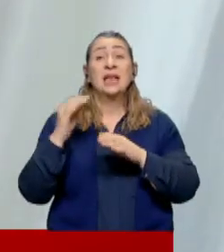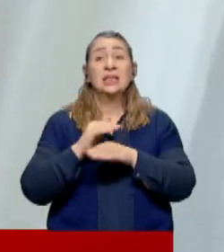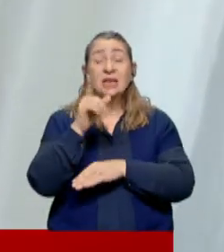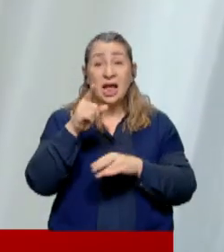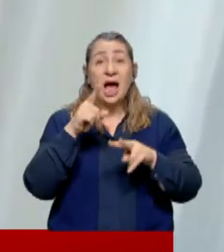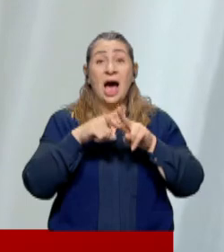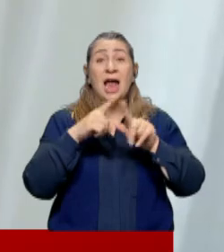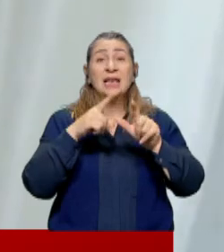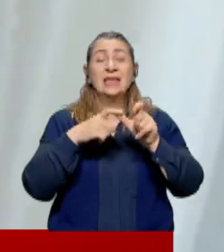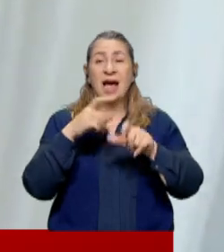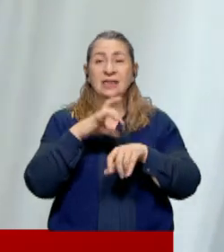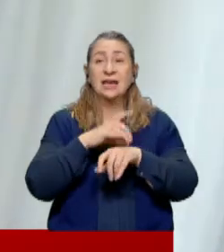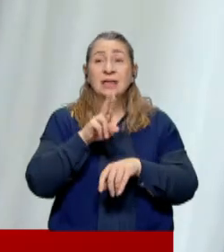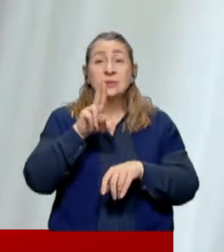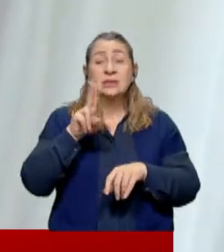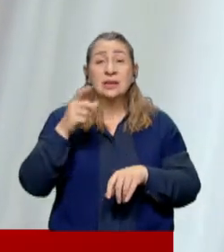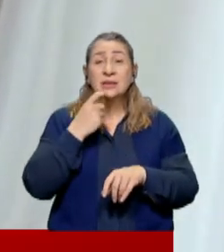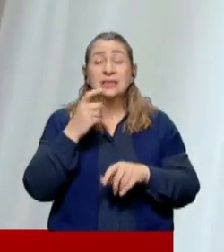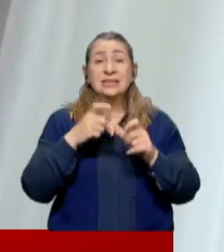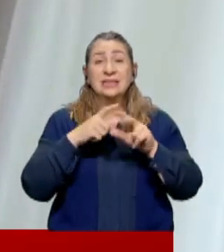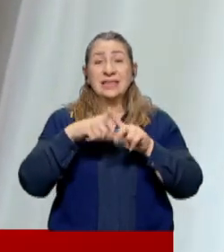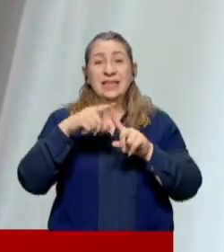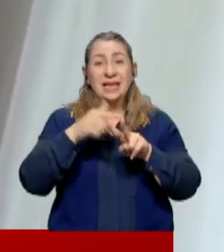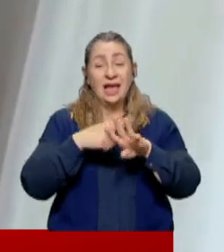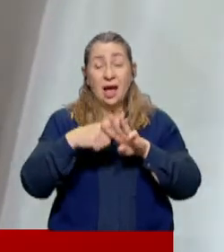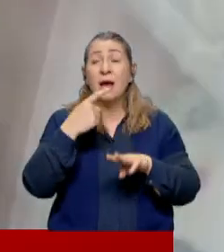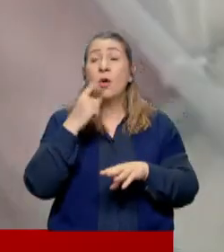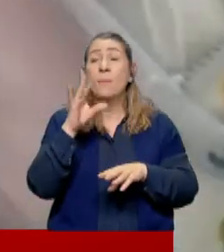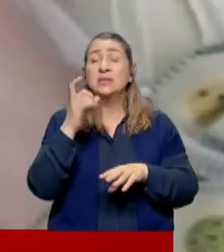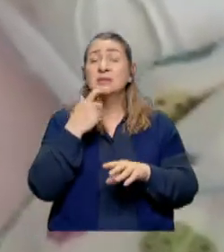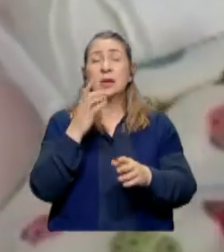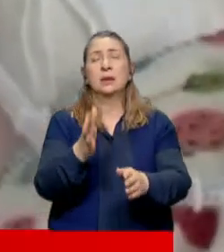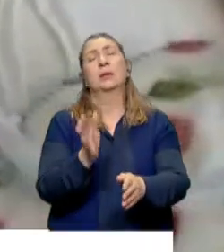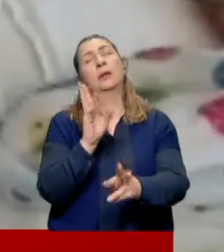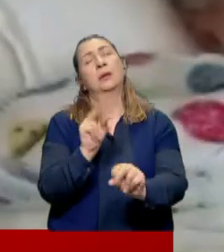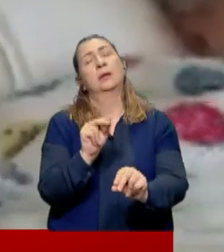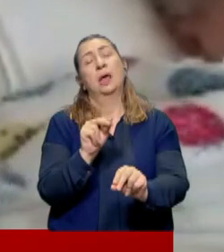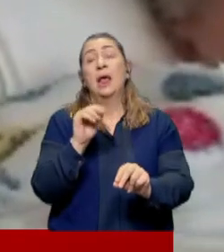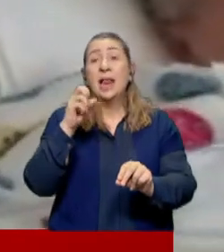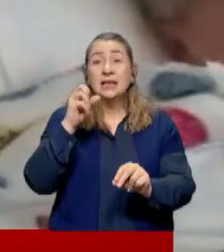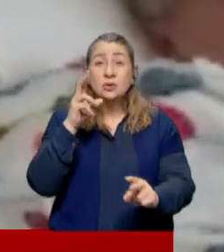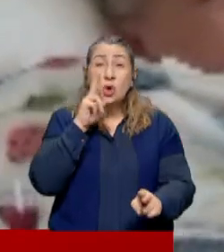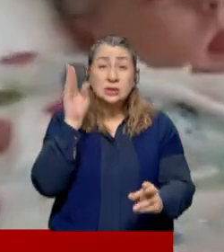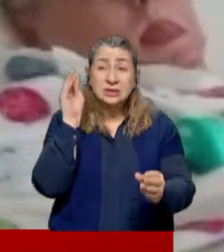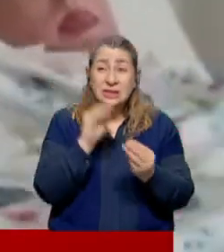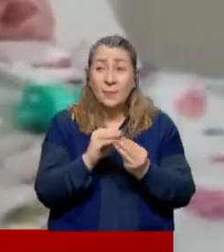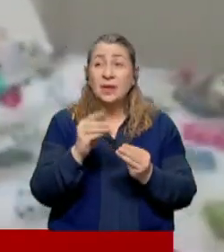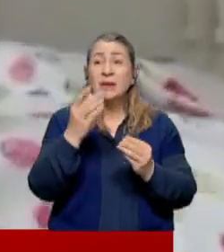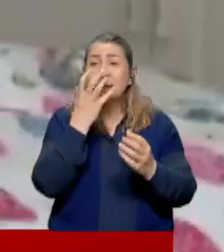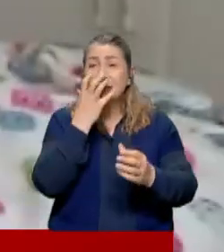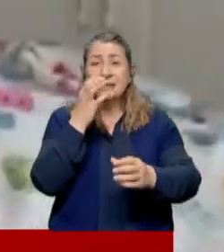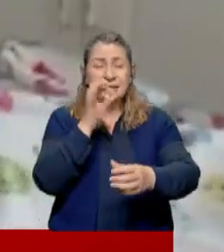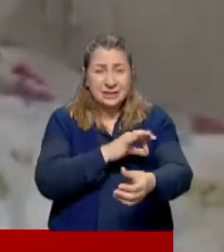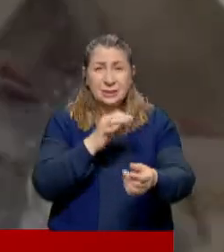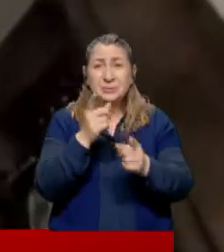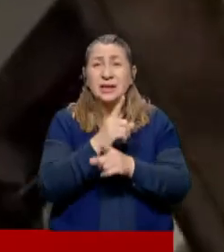yaşayan ALS hastası 77 yaşındaki Satiye Güzel 15 yıldır yatağa bağımlı. Elektriğe son gelen zamlarla cihazlara bağlı